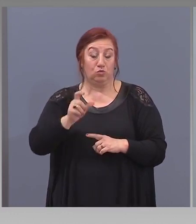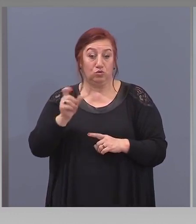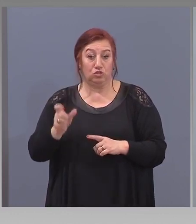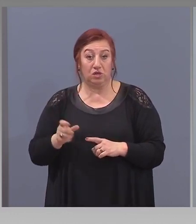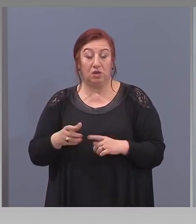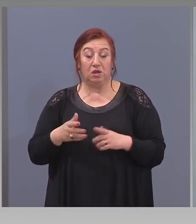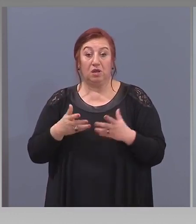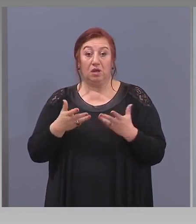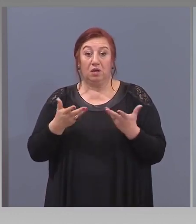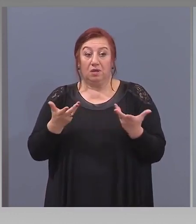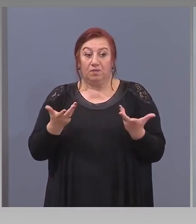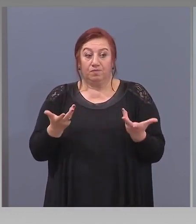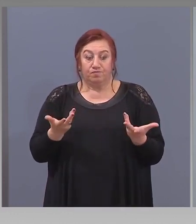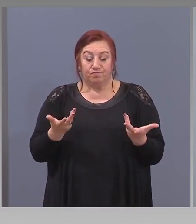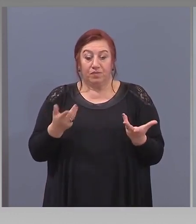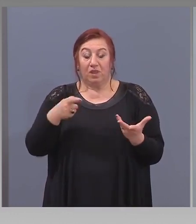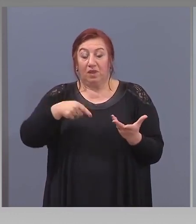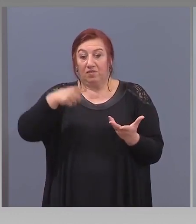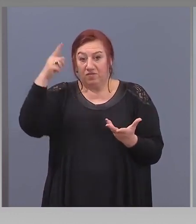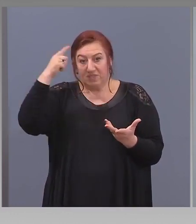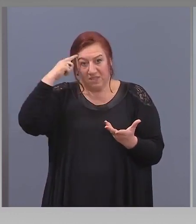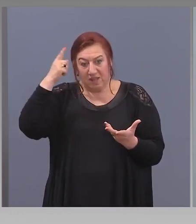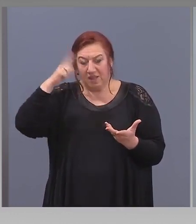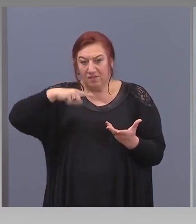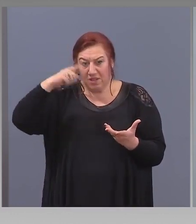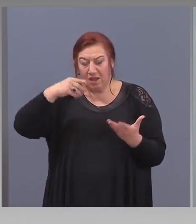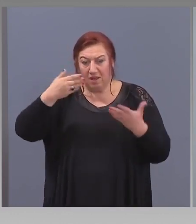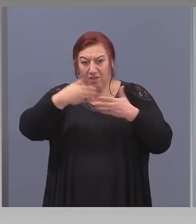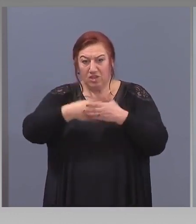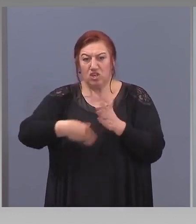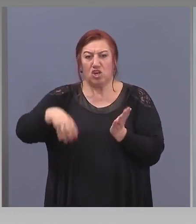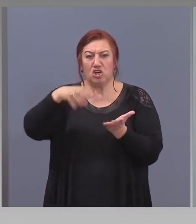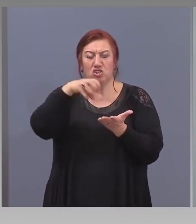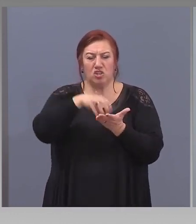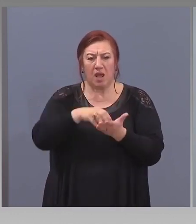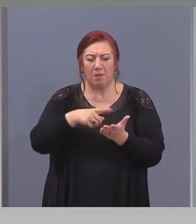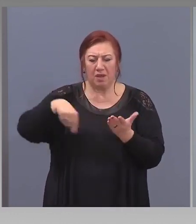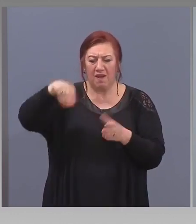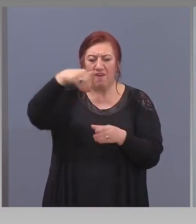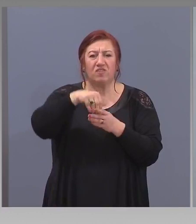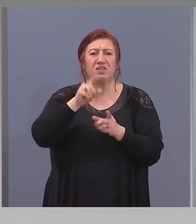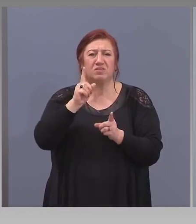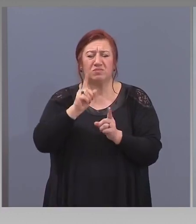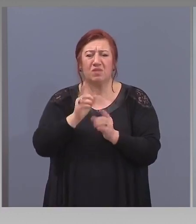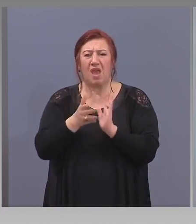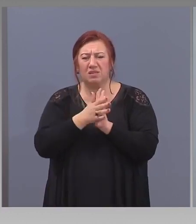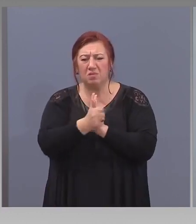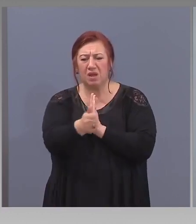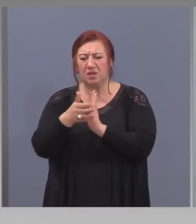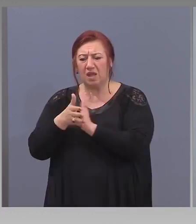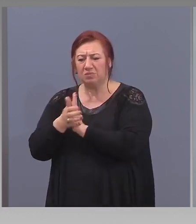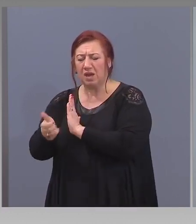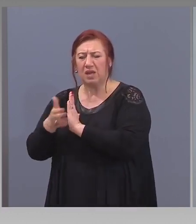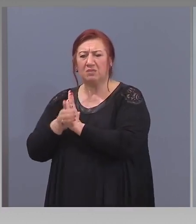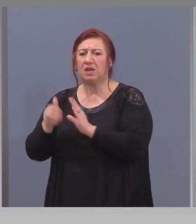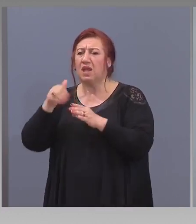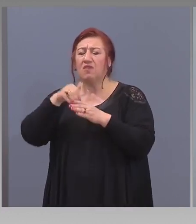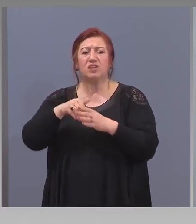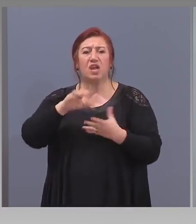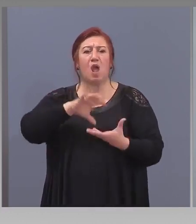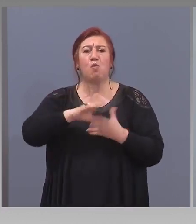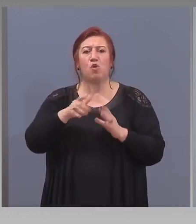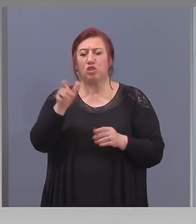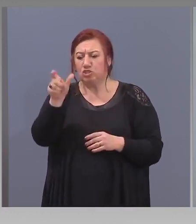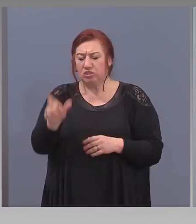като ние всяка сутрин и всяка вечер щава националния, само от експерти, без политически лица,